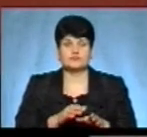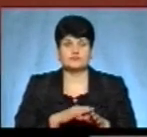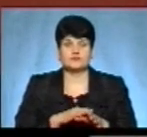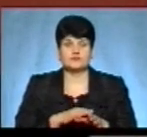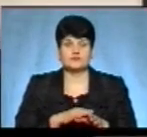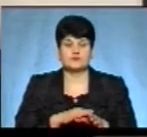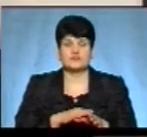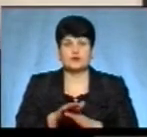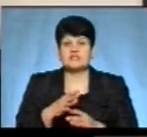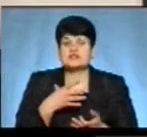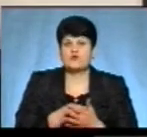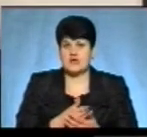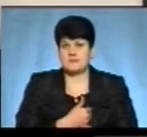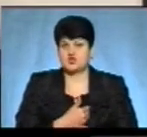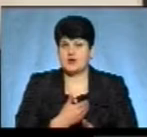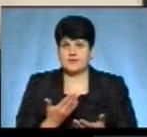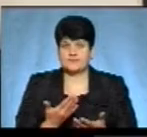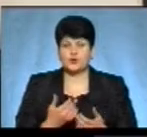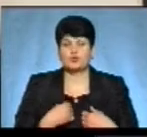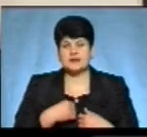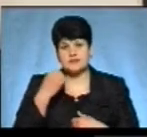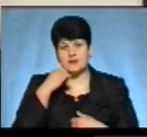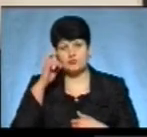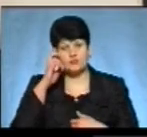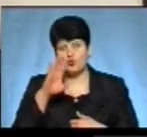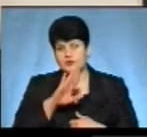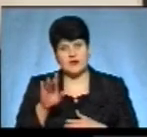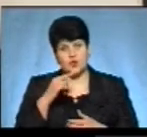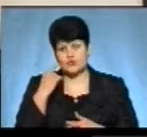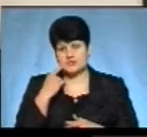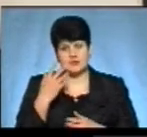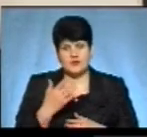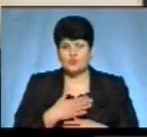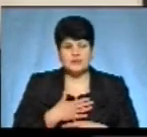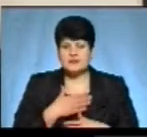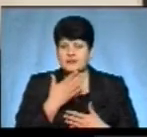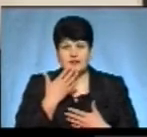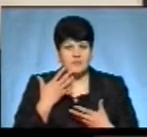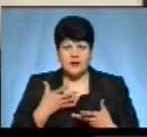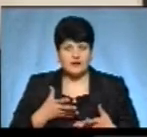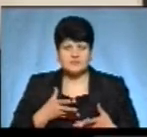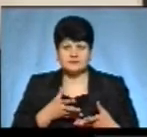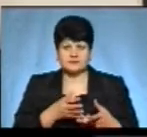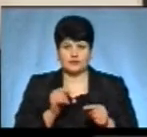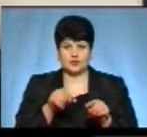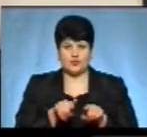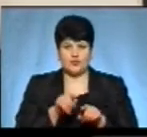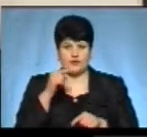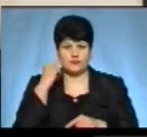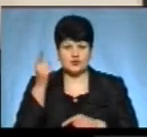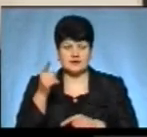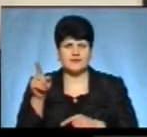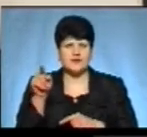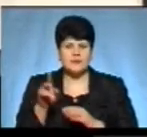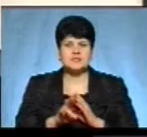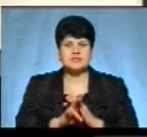таке? У нас, слава Богу, не Росія. У нас немає от такого тиску, як в Росії. Наприклад, деякі церкви там